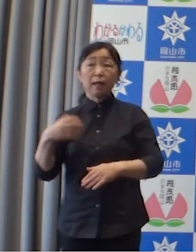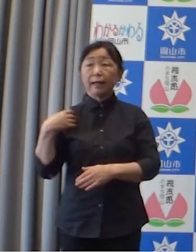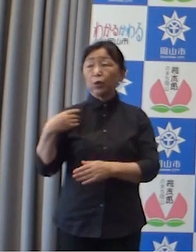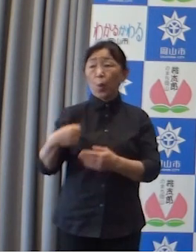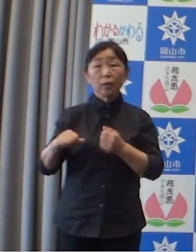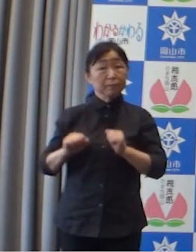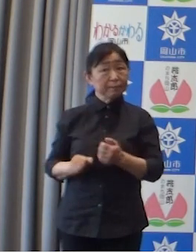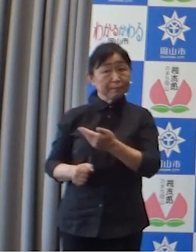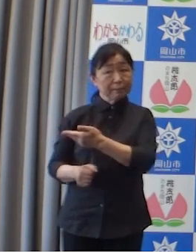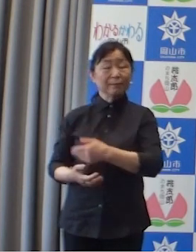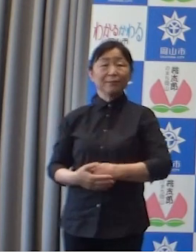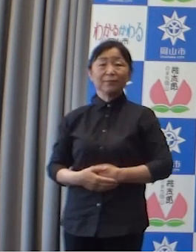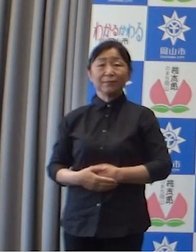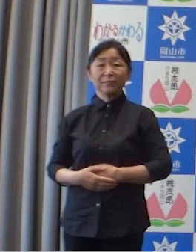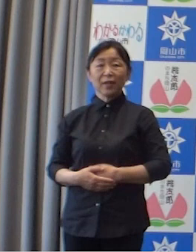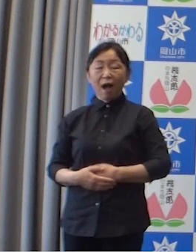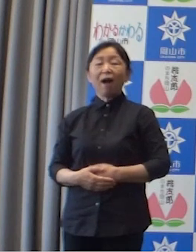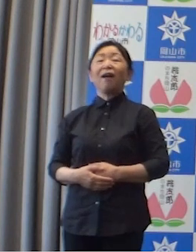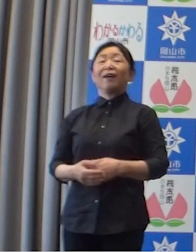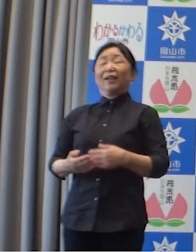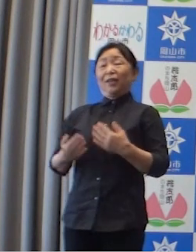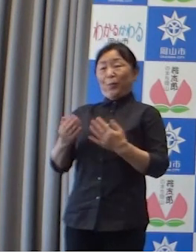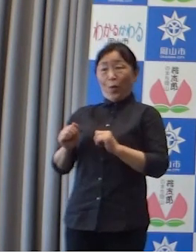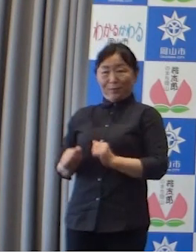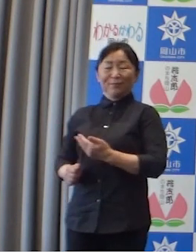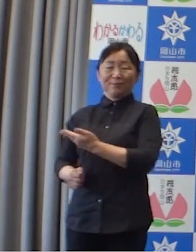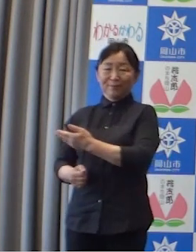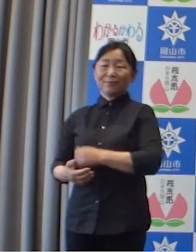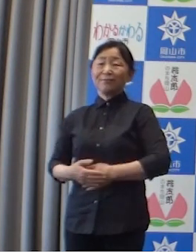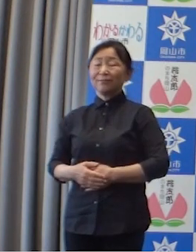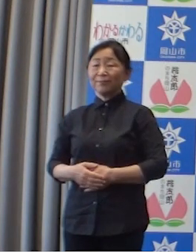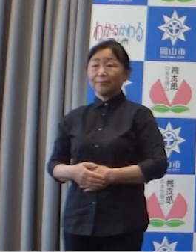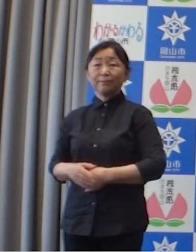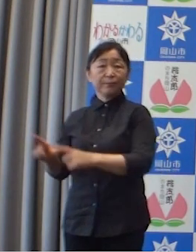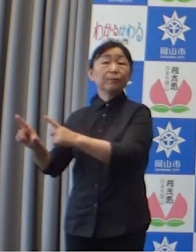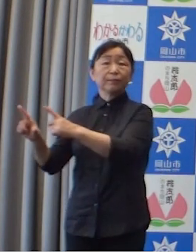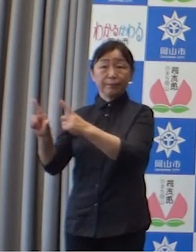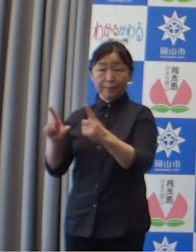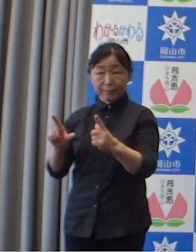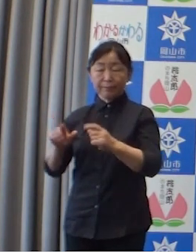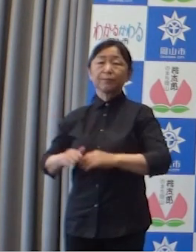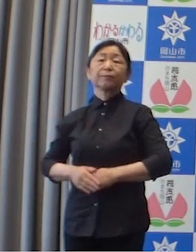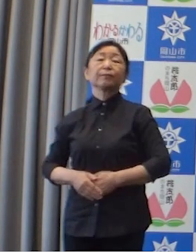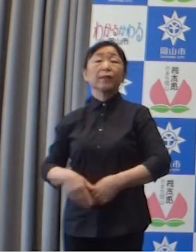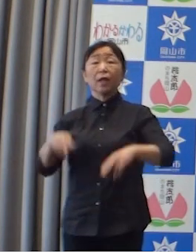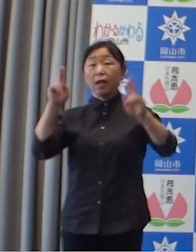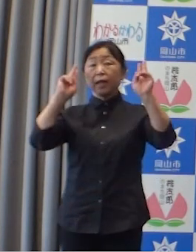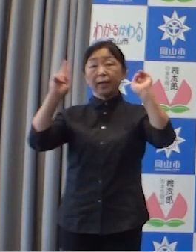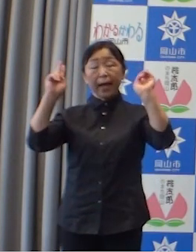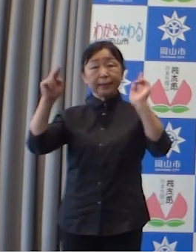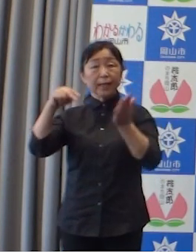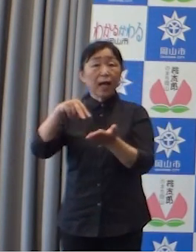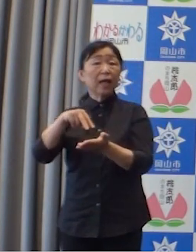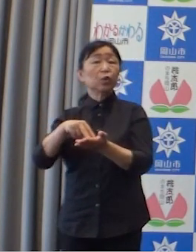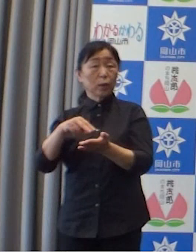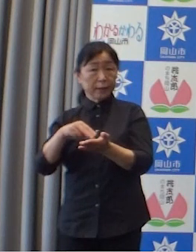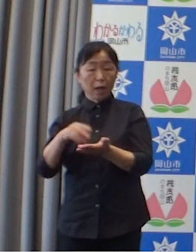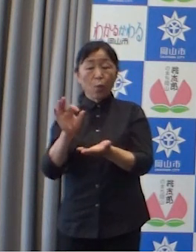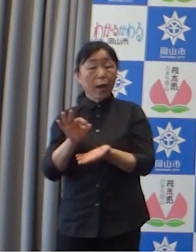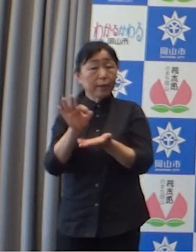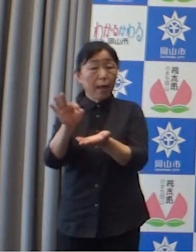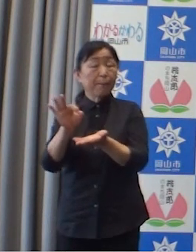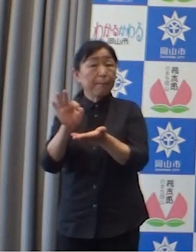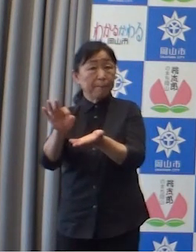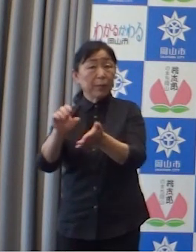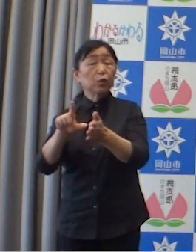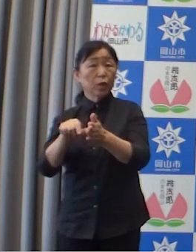いる？はい、ああ、青森君がいたんか。はい、はい、はい。 まあ、企業にとってみると出資をすると